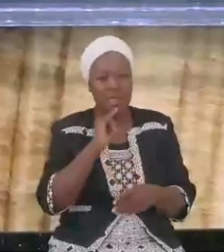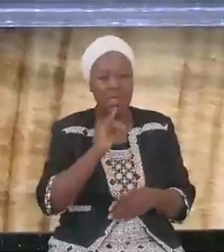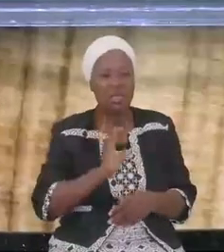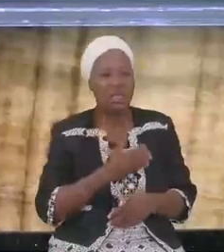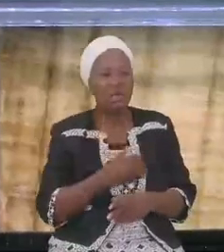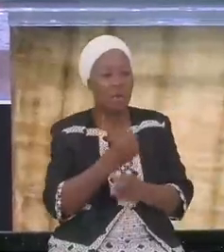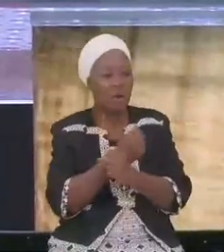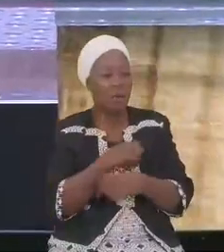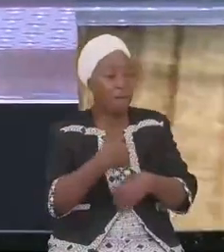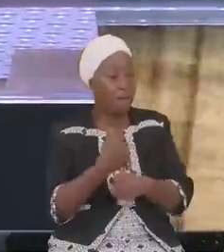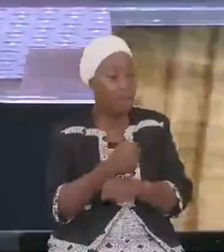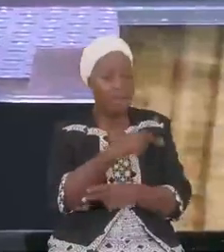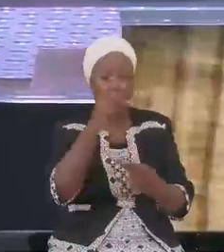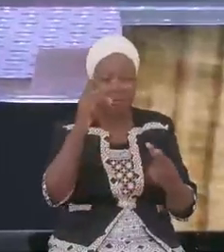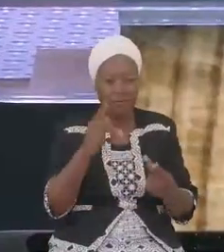Et